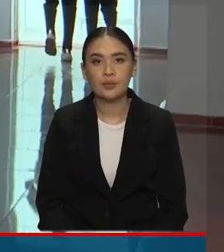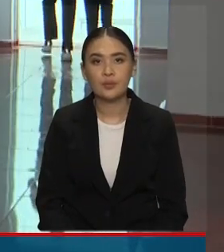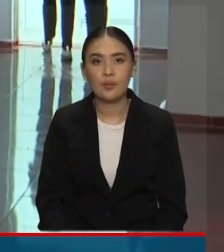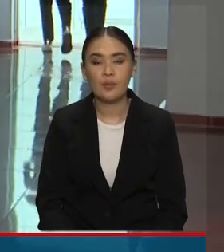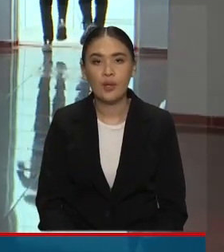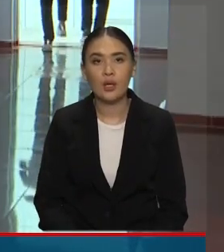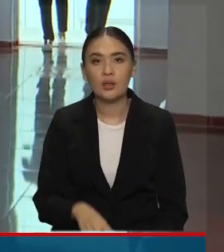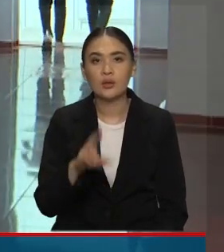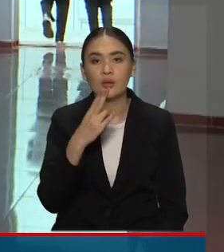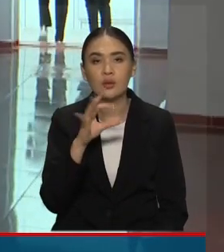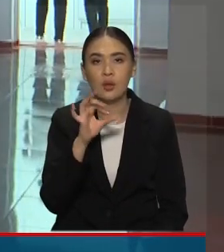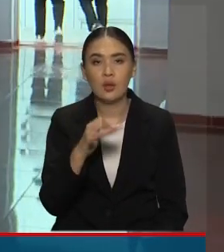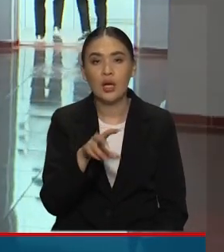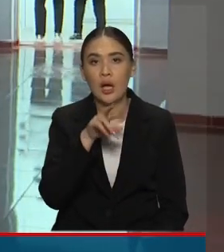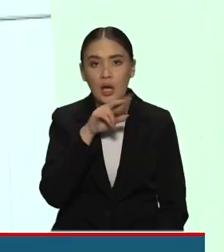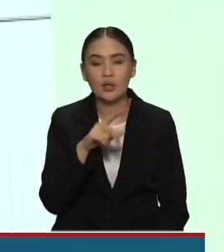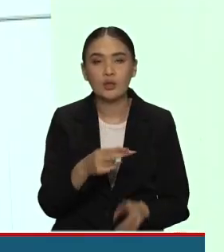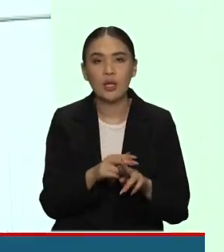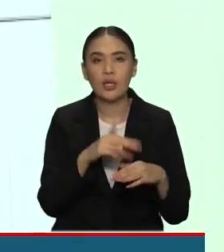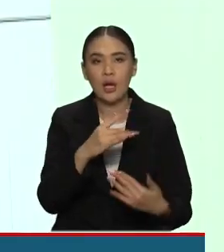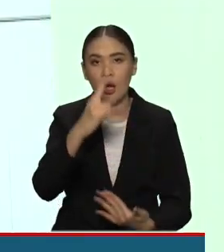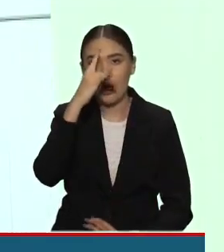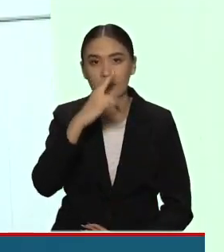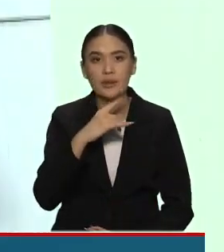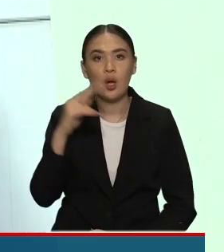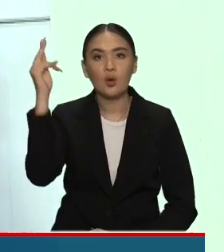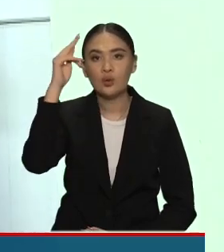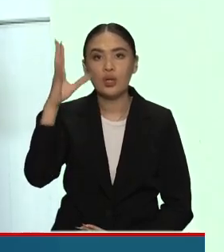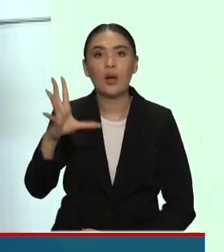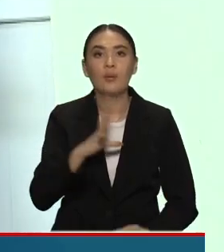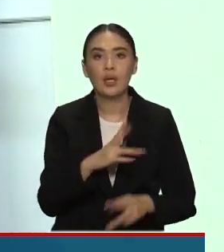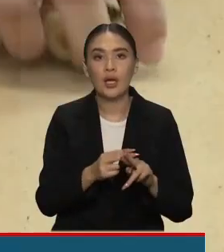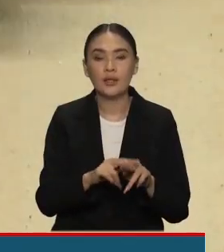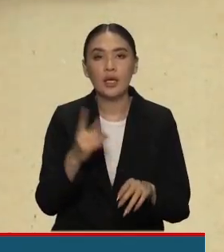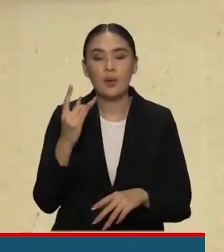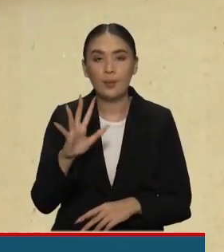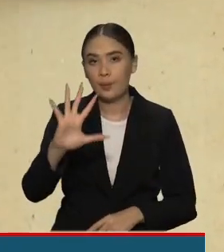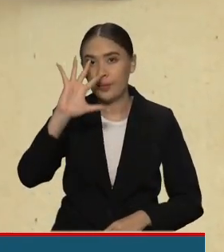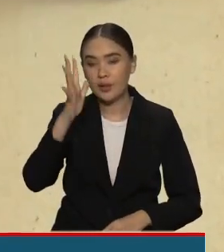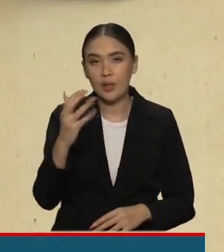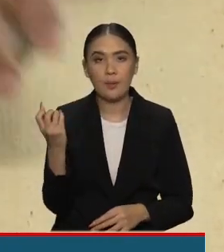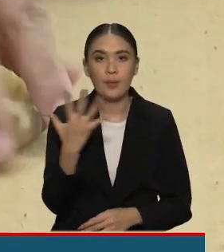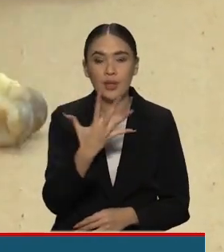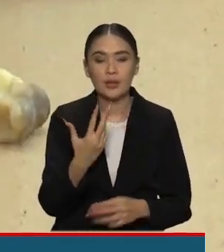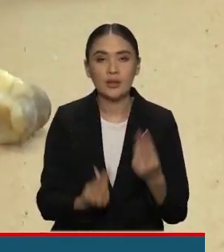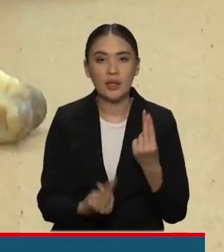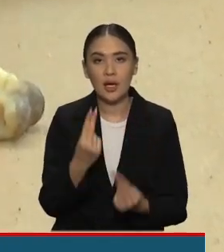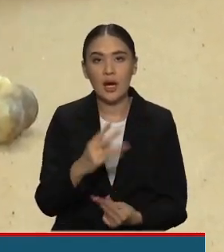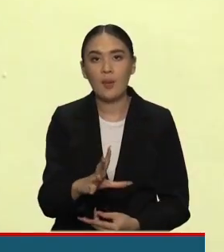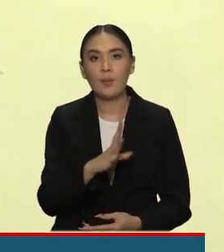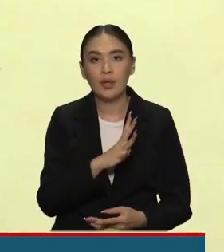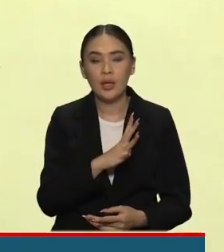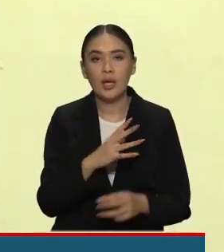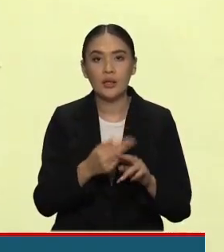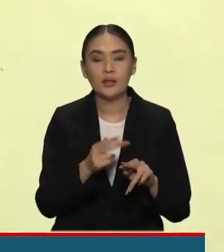Милана Цойдың ұлты кәріс болғанымен салт-санасы қазақтанынан алыс емес. Білікті оқушы 5 жылдан бері бес асық ойынның қыр-сырын меңгеріп келеді.